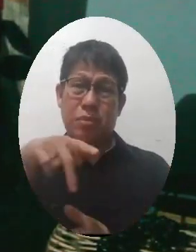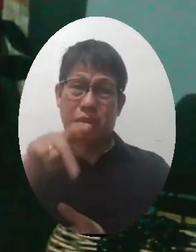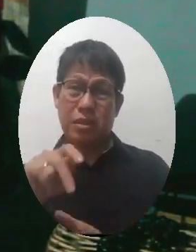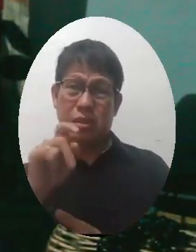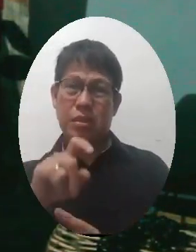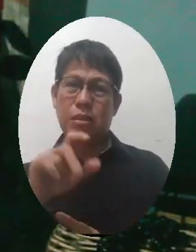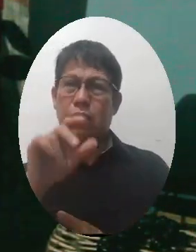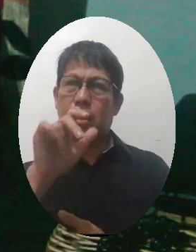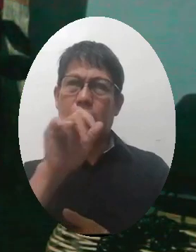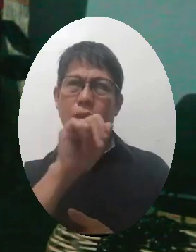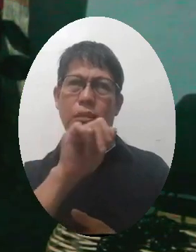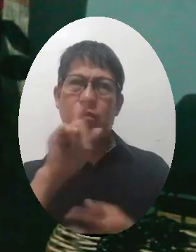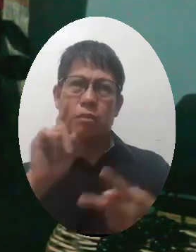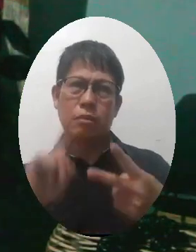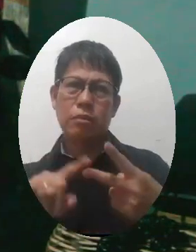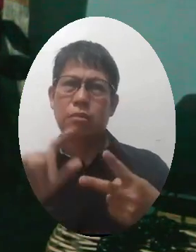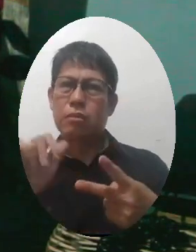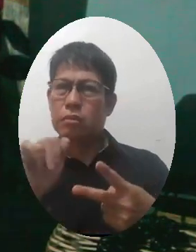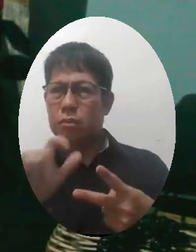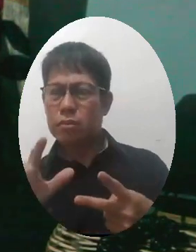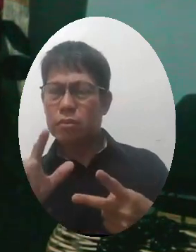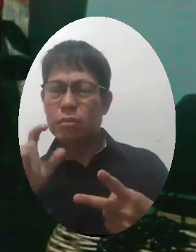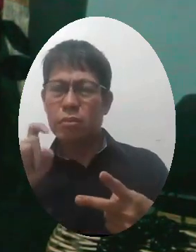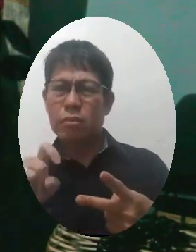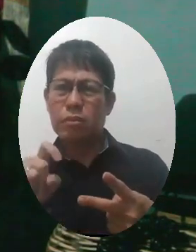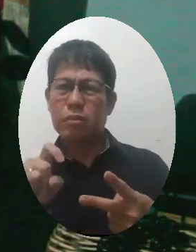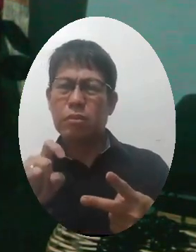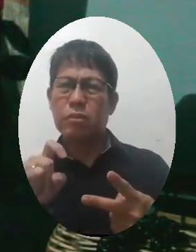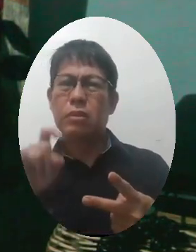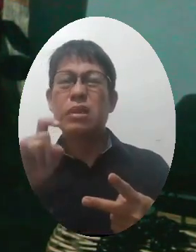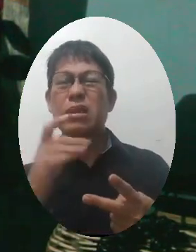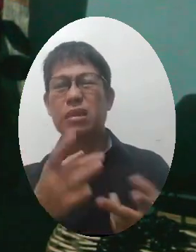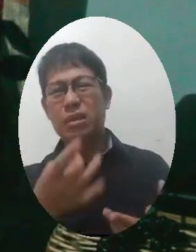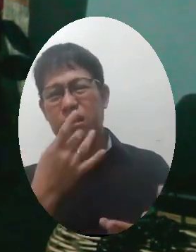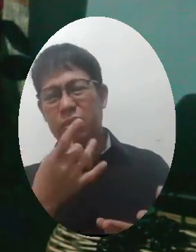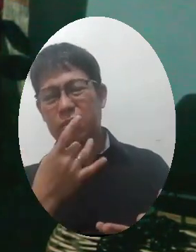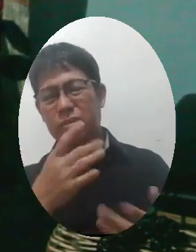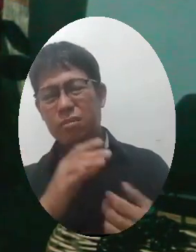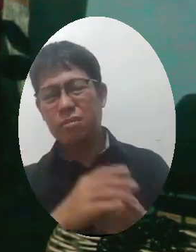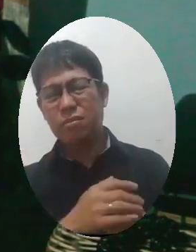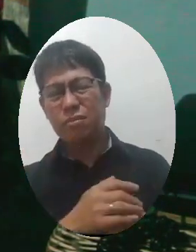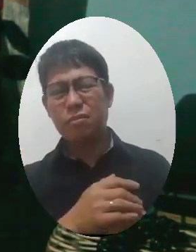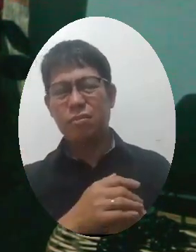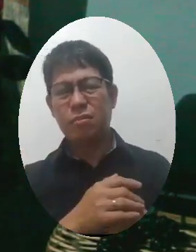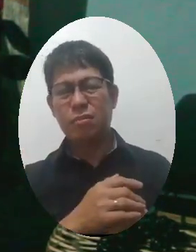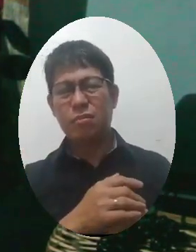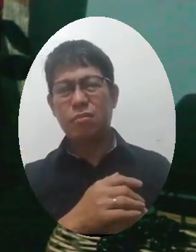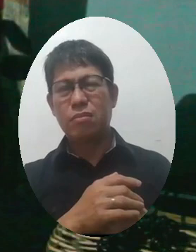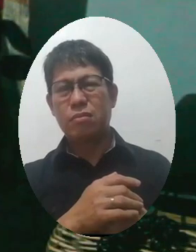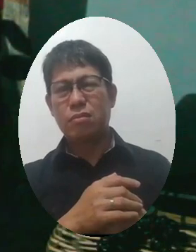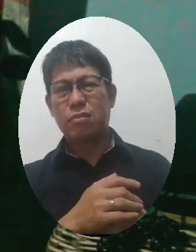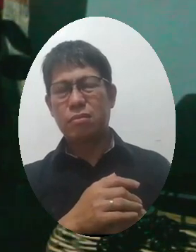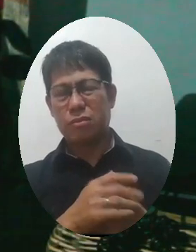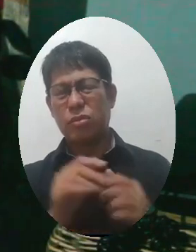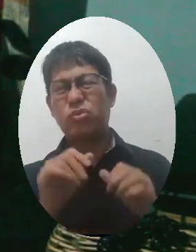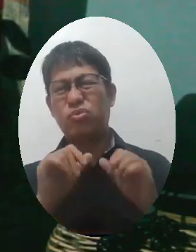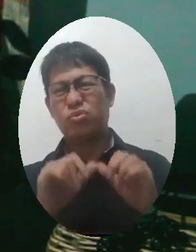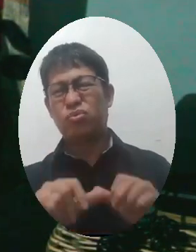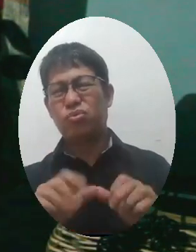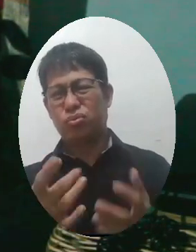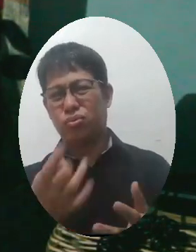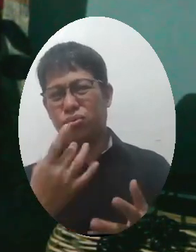sa ALL naman niya, meron siyang mga take-home medicine, pero alam ko, parang